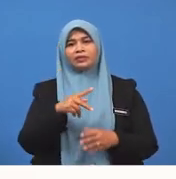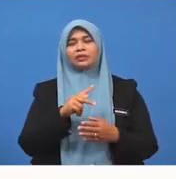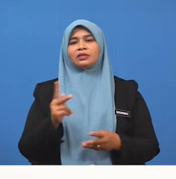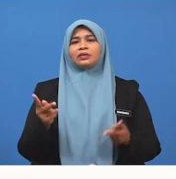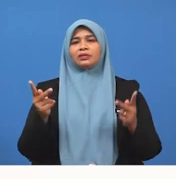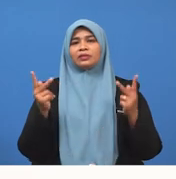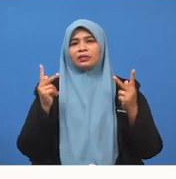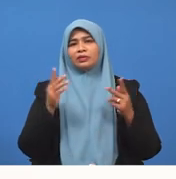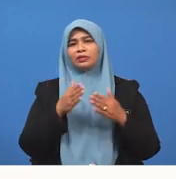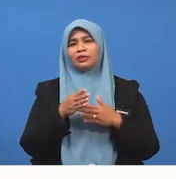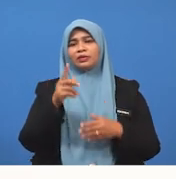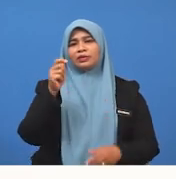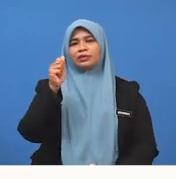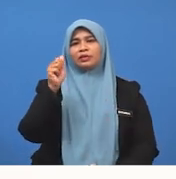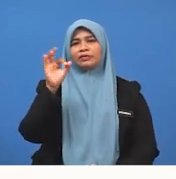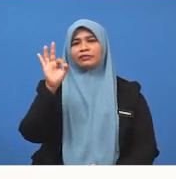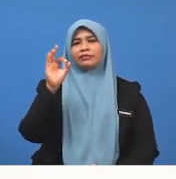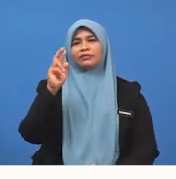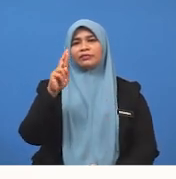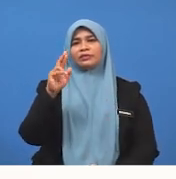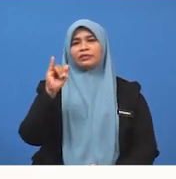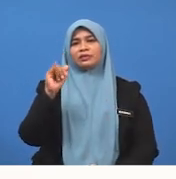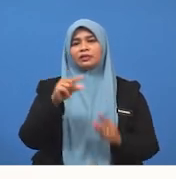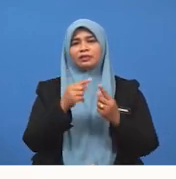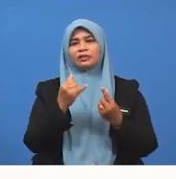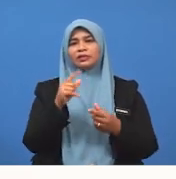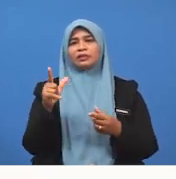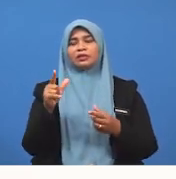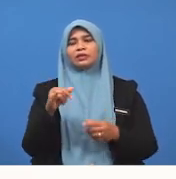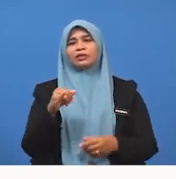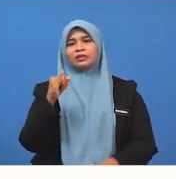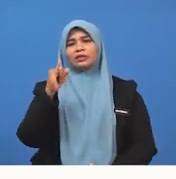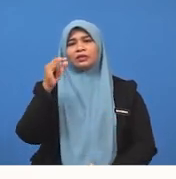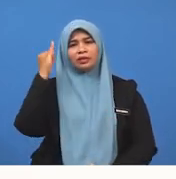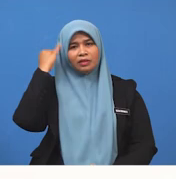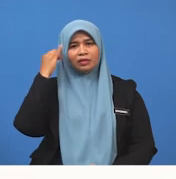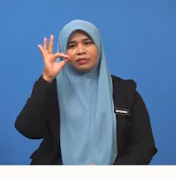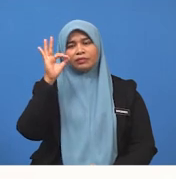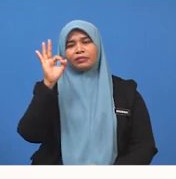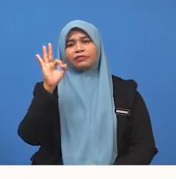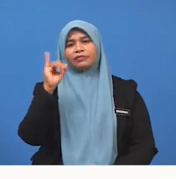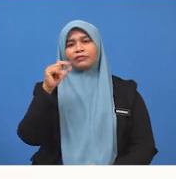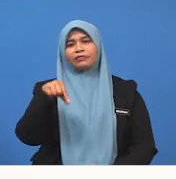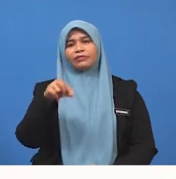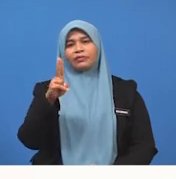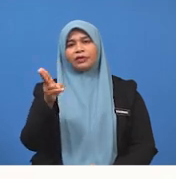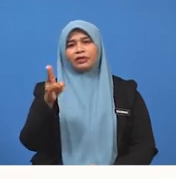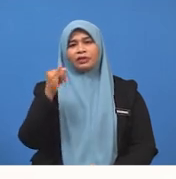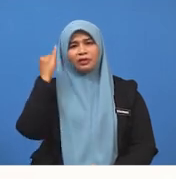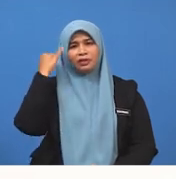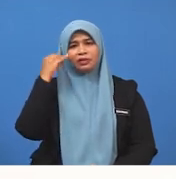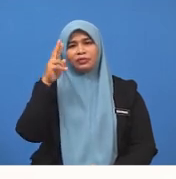mencapai sentraalquran ialah satu ilmu firqoh2 ilmu nao3